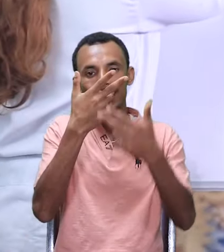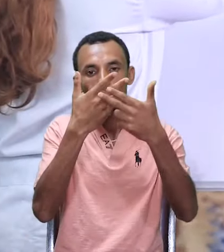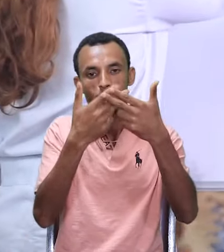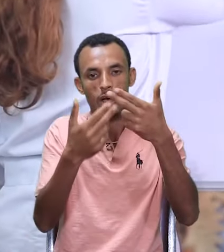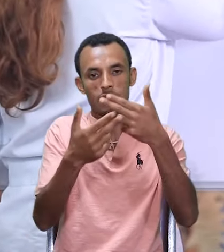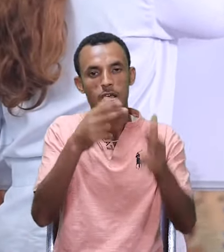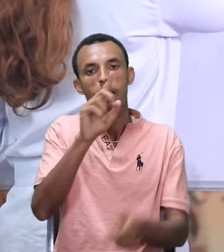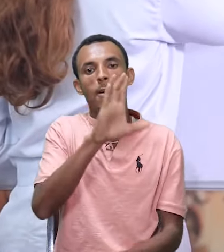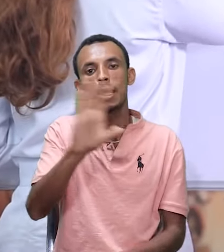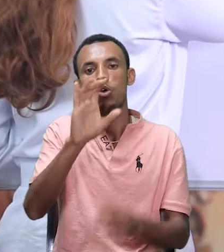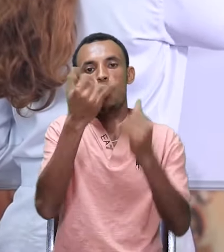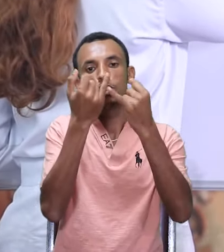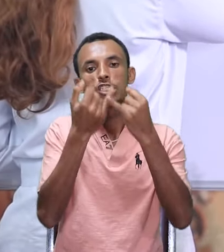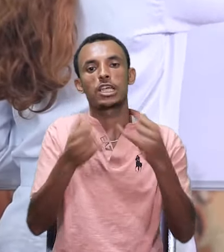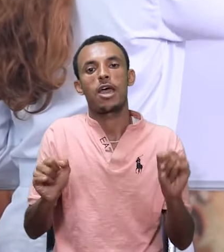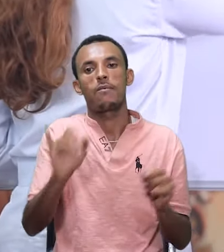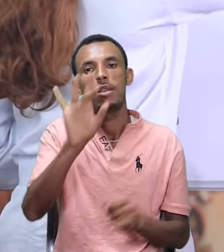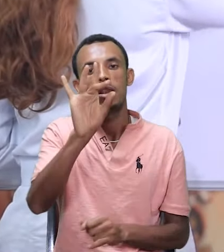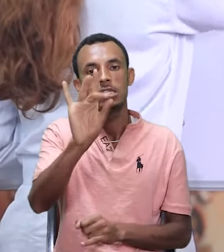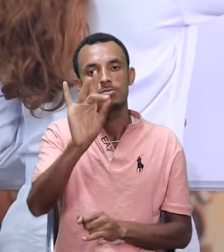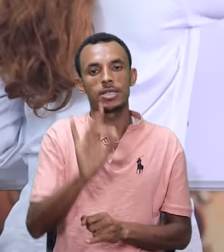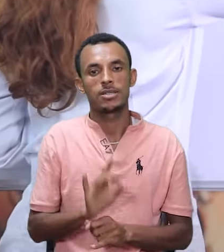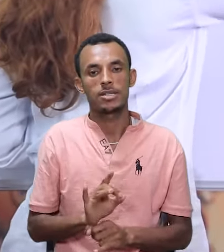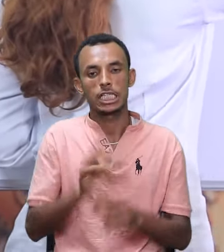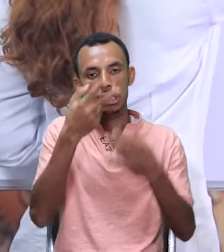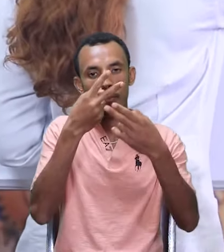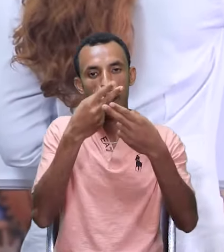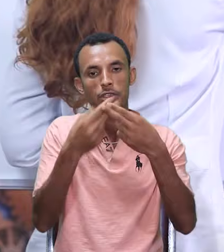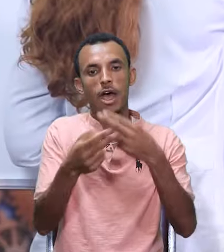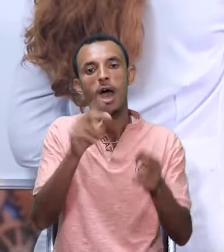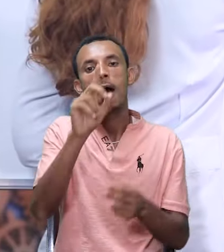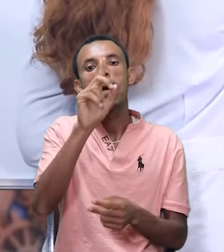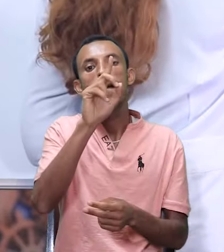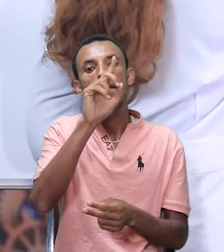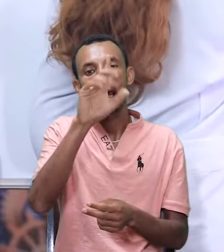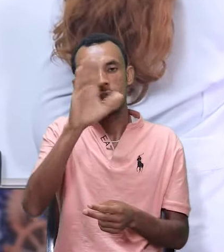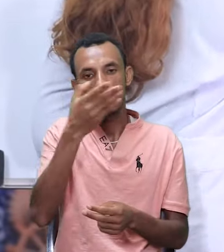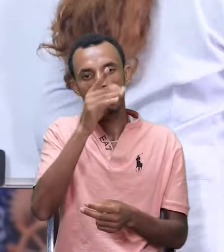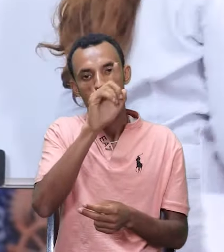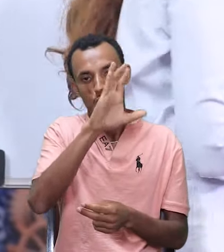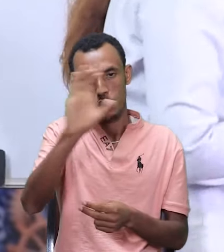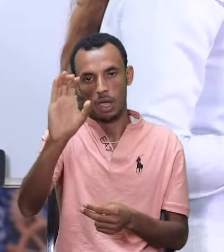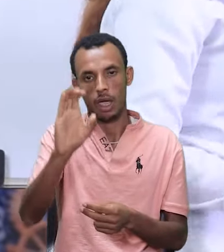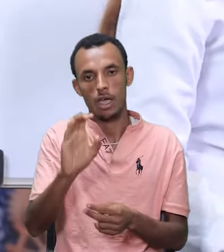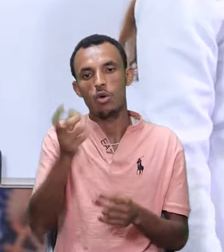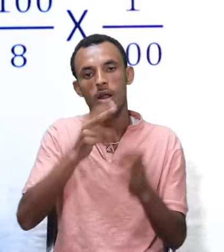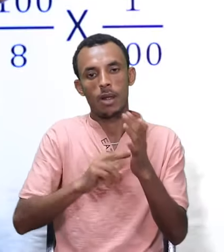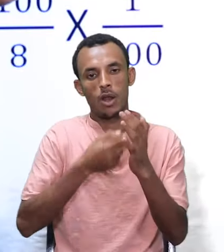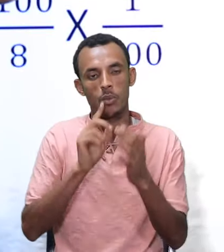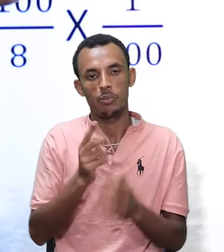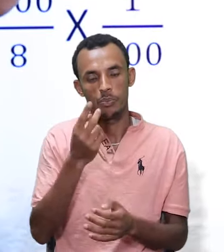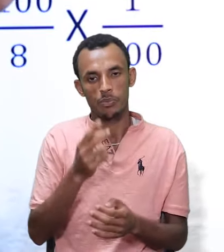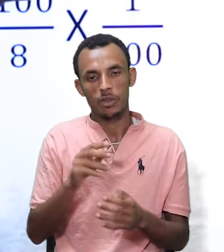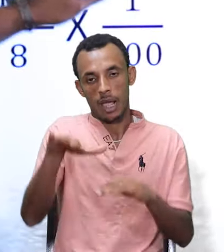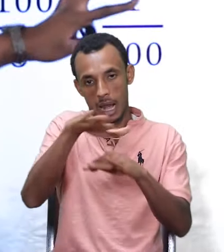አንድ ሲባዛ በመቶ ሲካፈል ለ8 ሲባዛ በአንድ መቶኛ ይቀረናል ማለት ነው። ይሄኛው ማለት